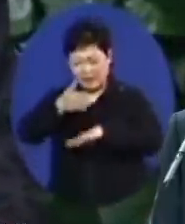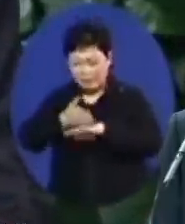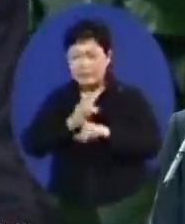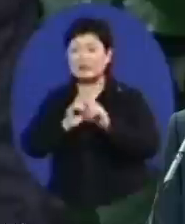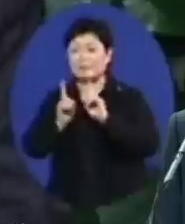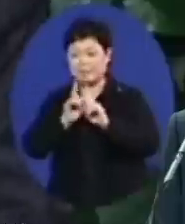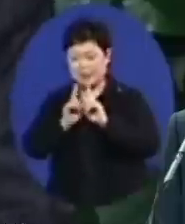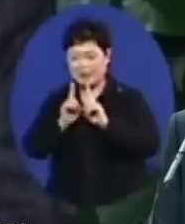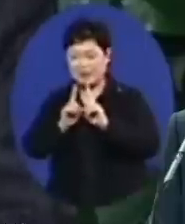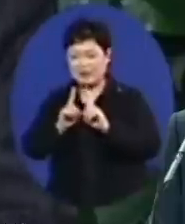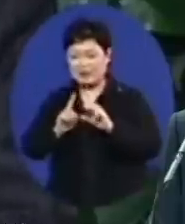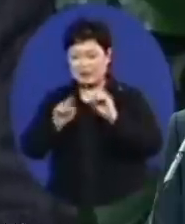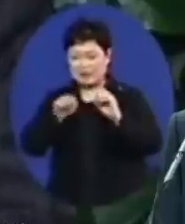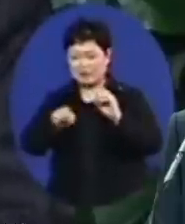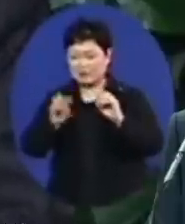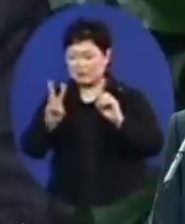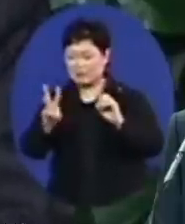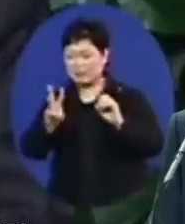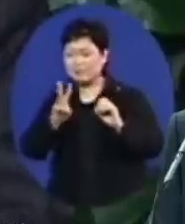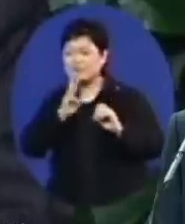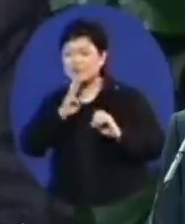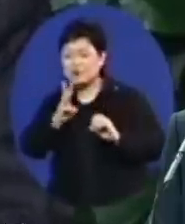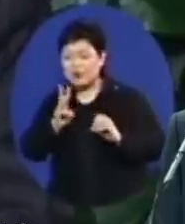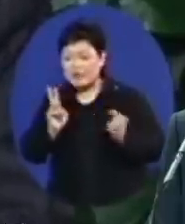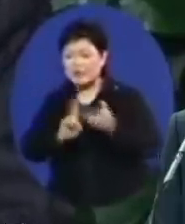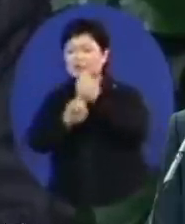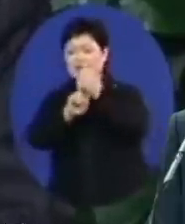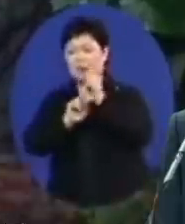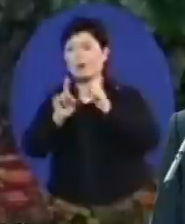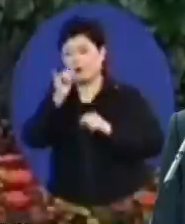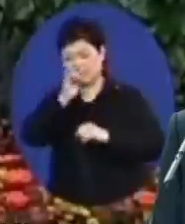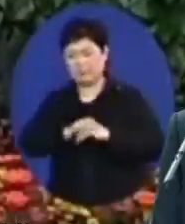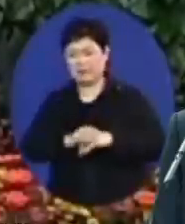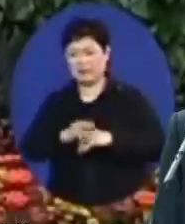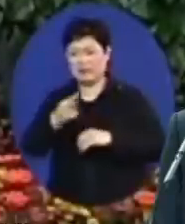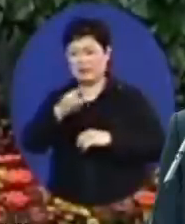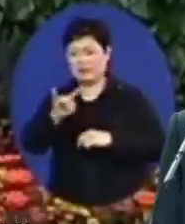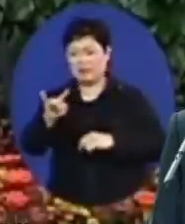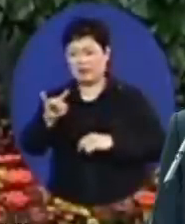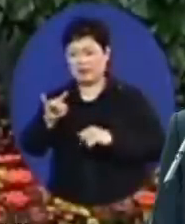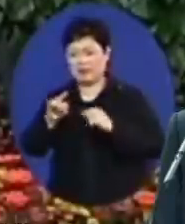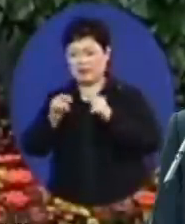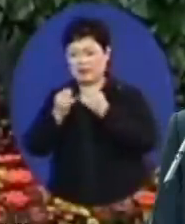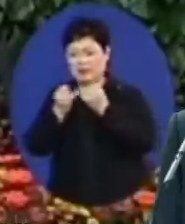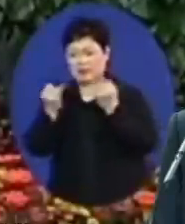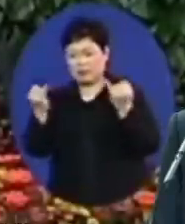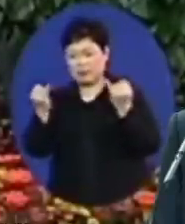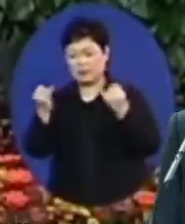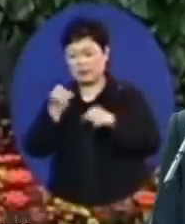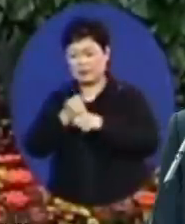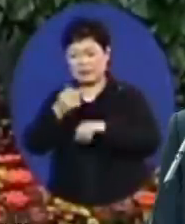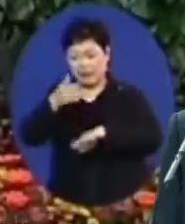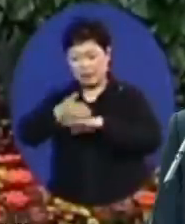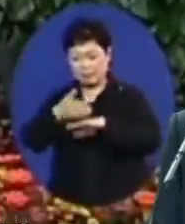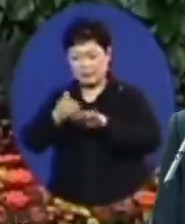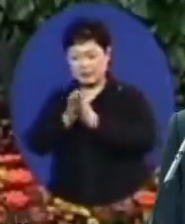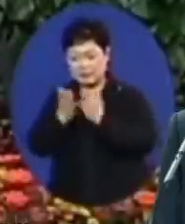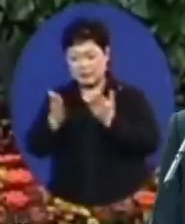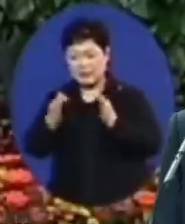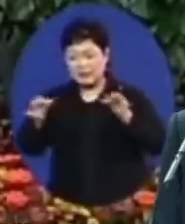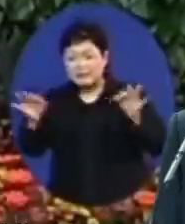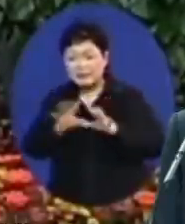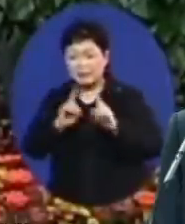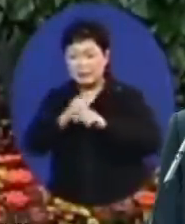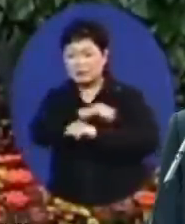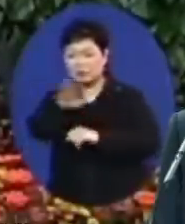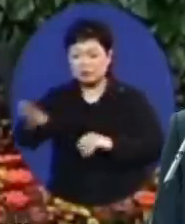말을 0.3초의 기적이라고 불렀습니다. 데보라 노빌은 이 책에서 감사합니다라는 책은 짧은 말이 우리